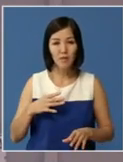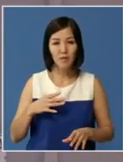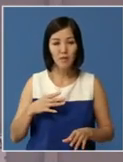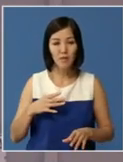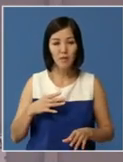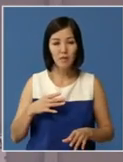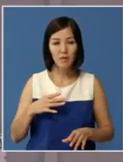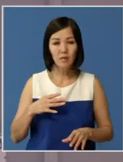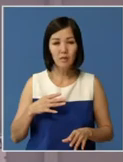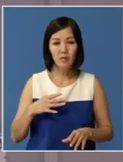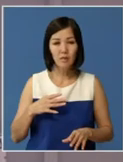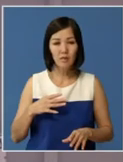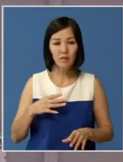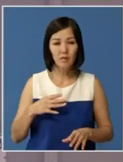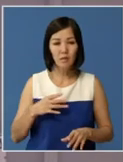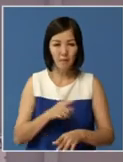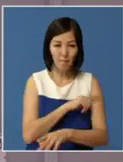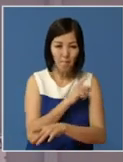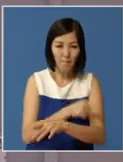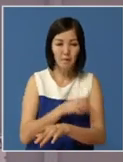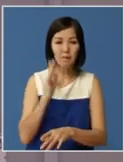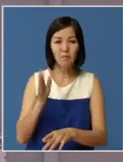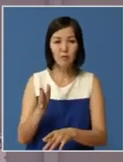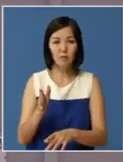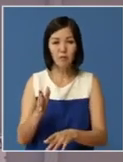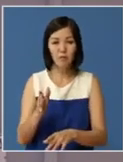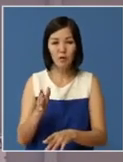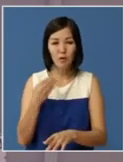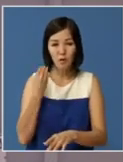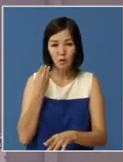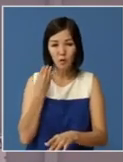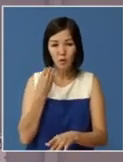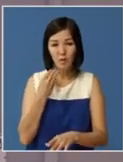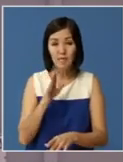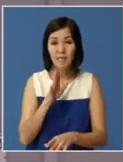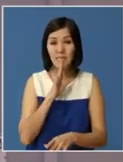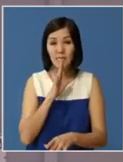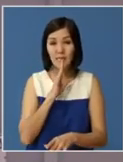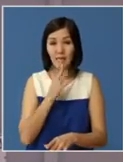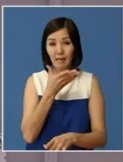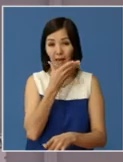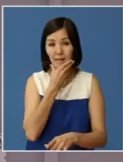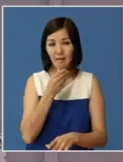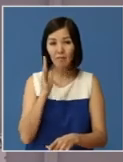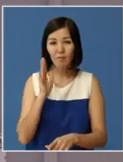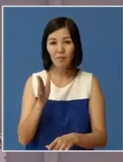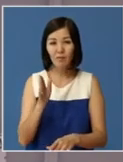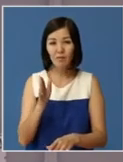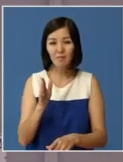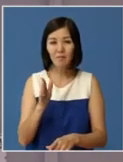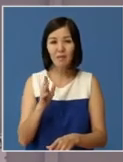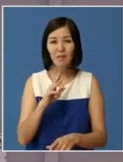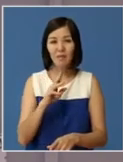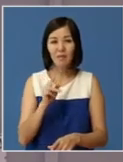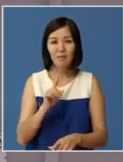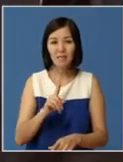да. Соған тартсын деп, өзі соған да ұқсайды. Бір жағы жаңағы қыз мінезді әдемі болғаннан кейін сол атымды өзіміз Қызжирен